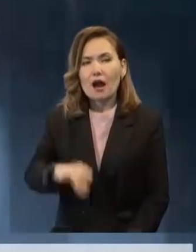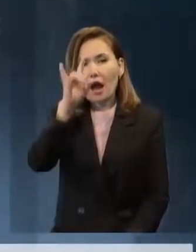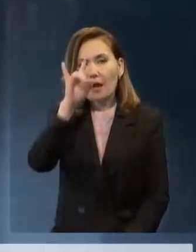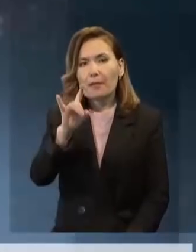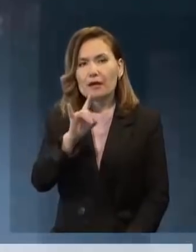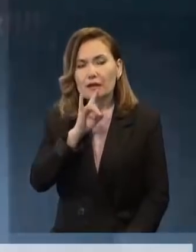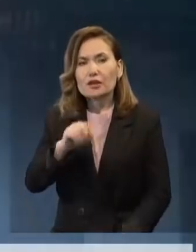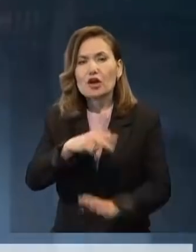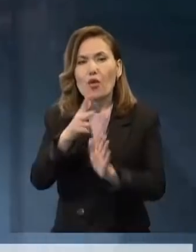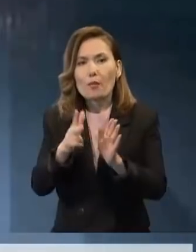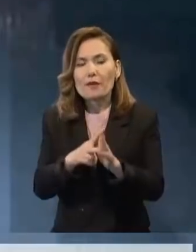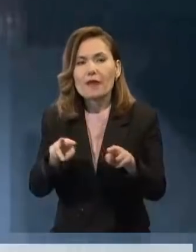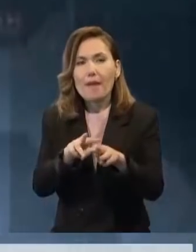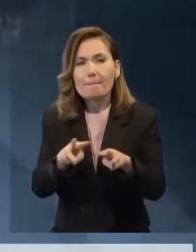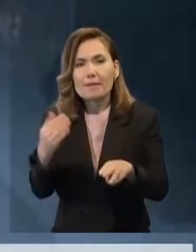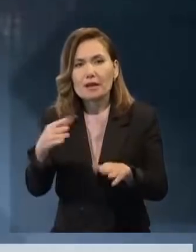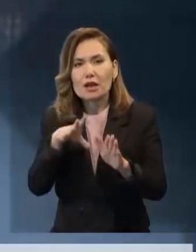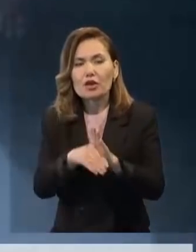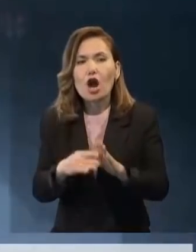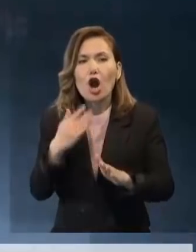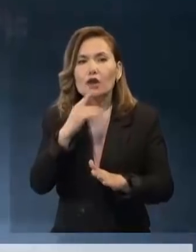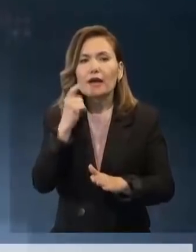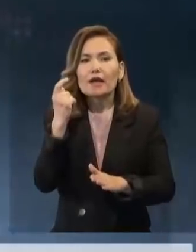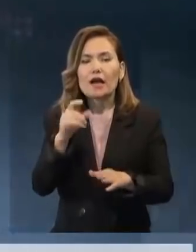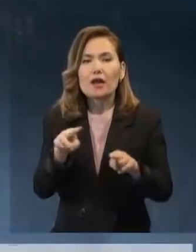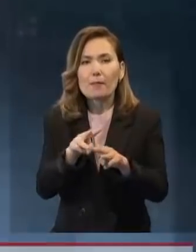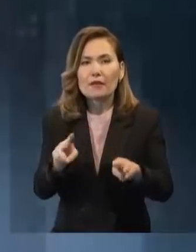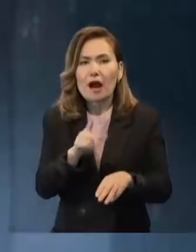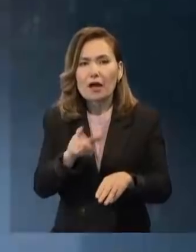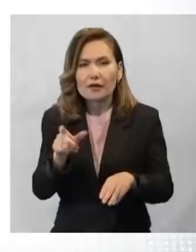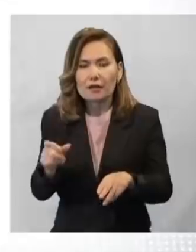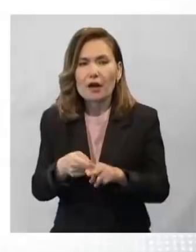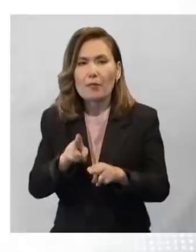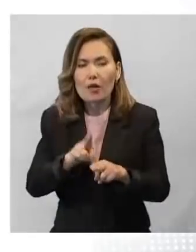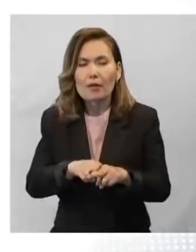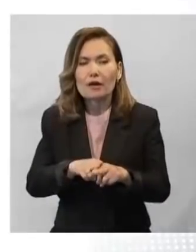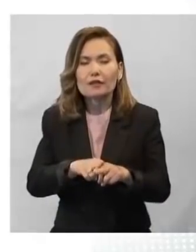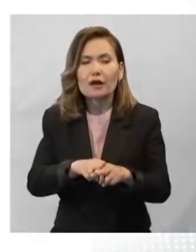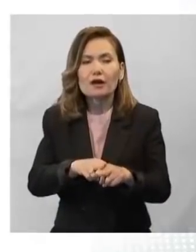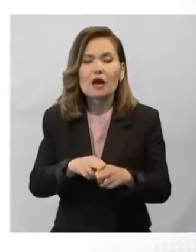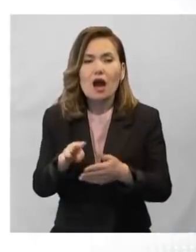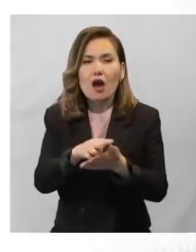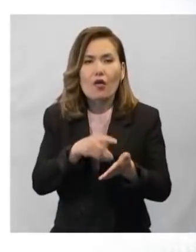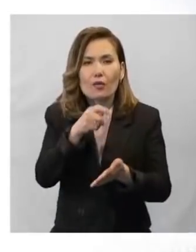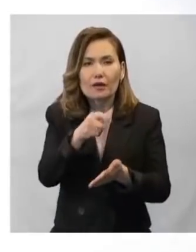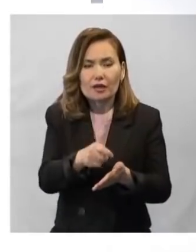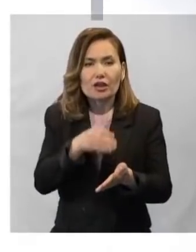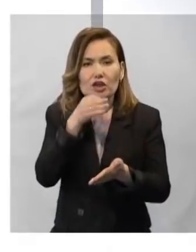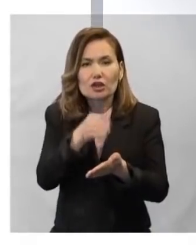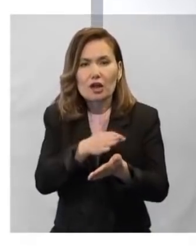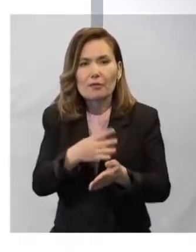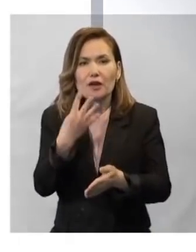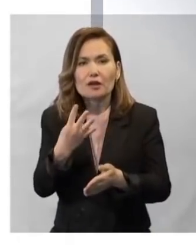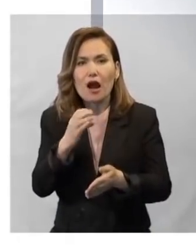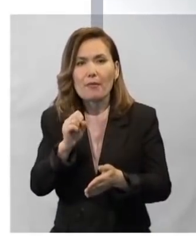Елдегі 18 министрліктің ішінде ұлттық экономика министрлігі азаматтардың өтініштеріне жауап беру бойынша көш басында.